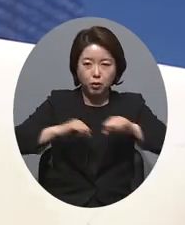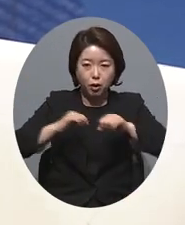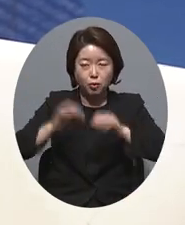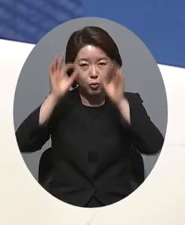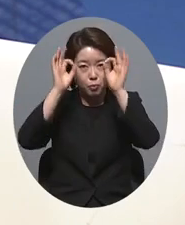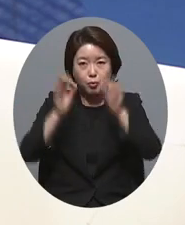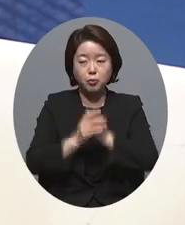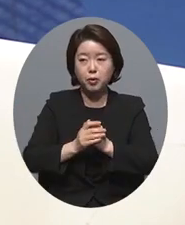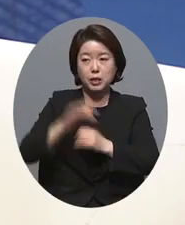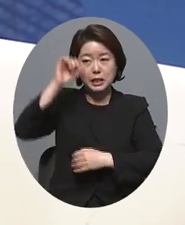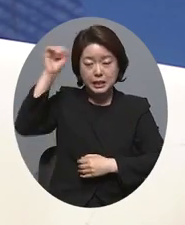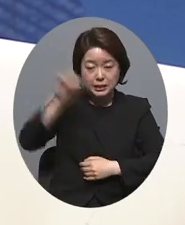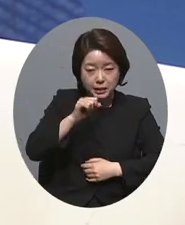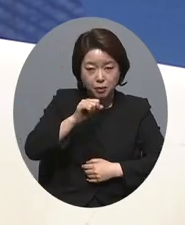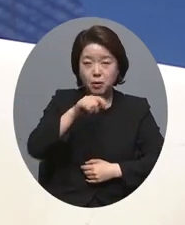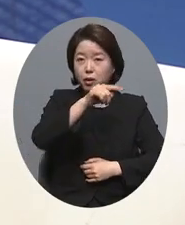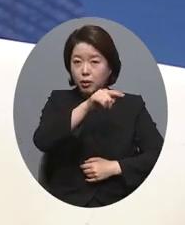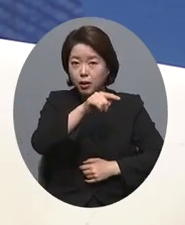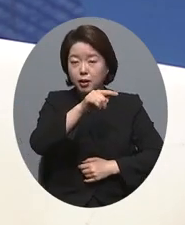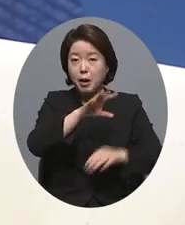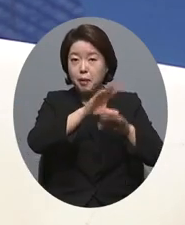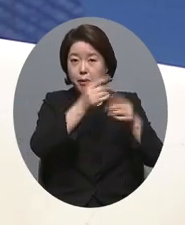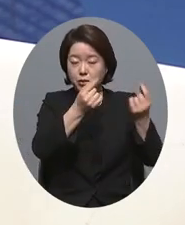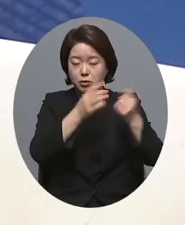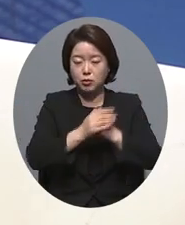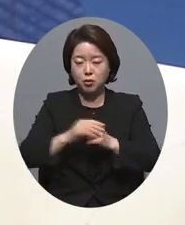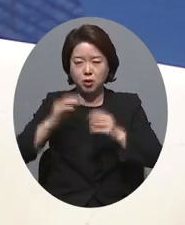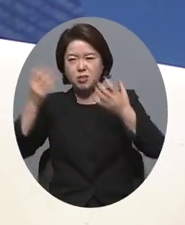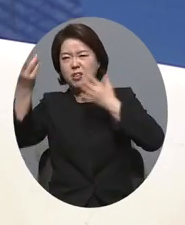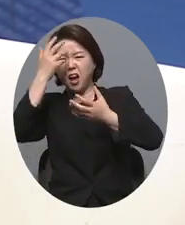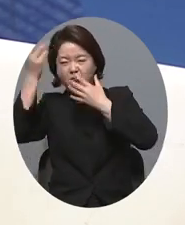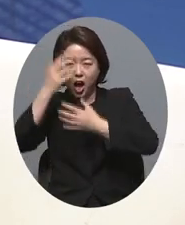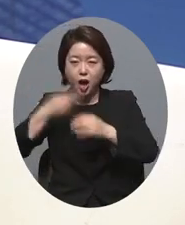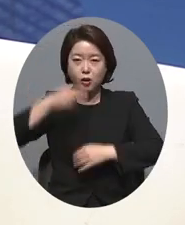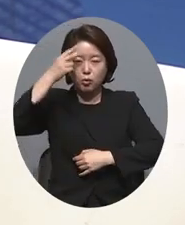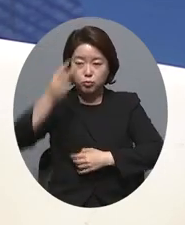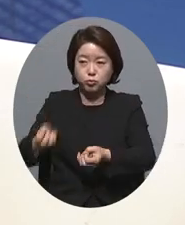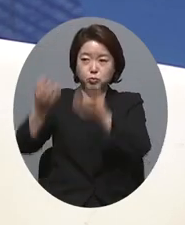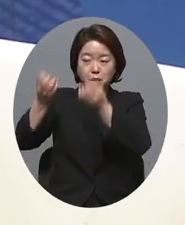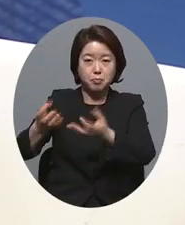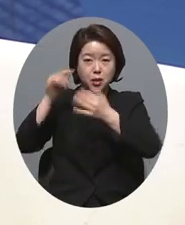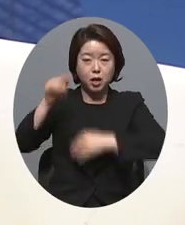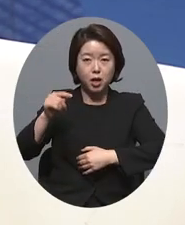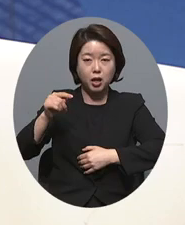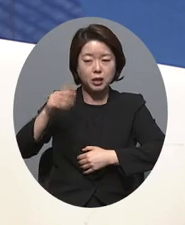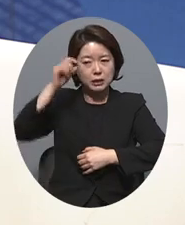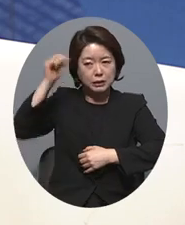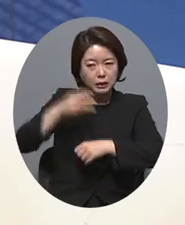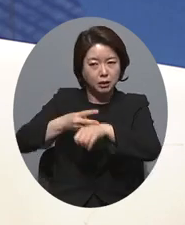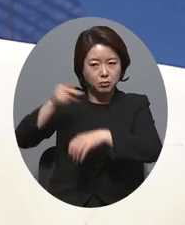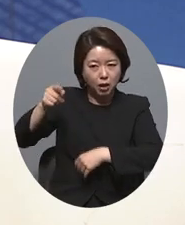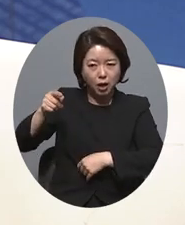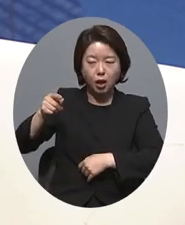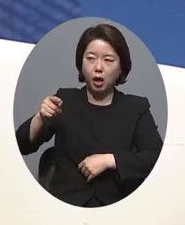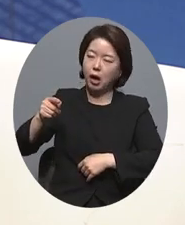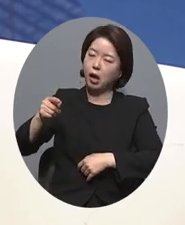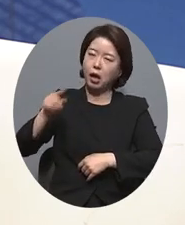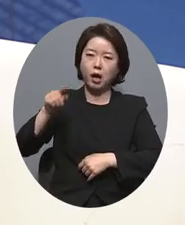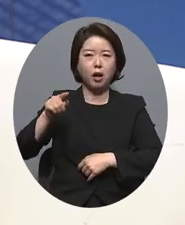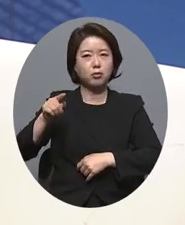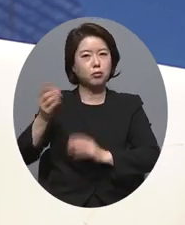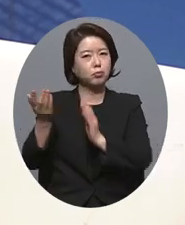새벽에 더 탐사가 주장하고 있는 광란의 술파티라는 부분과는 조금 부딪히는 부분이 없지 않아